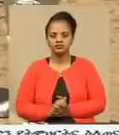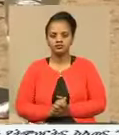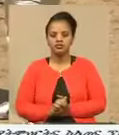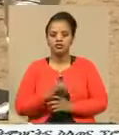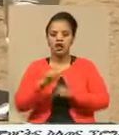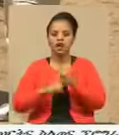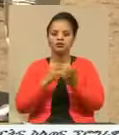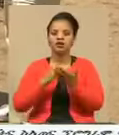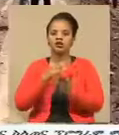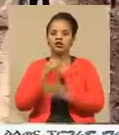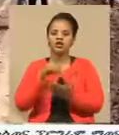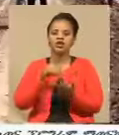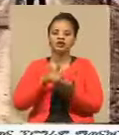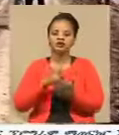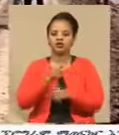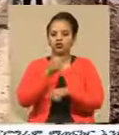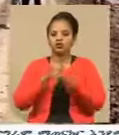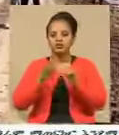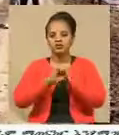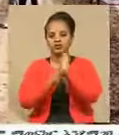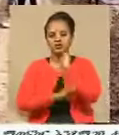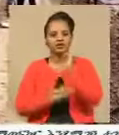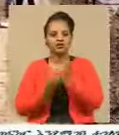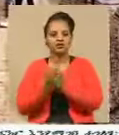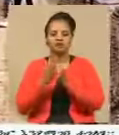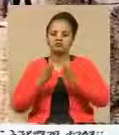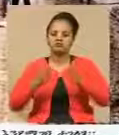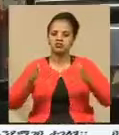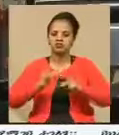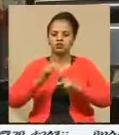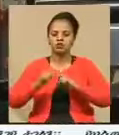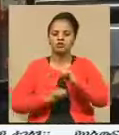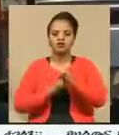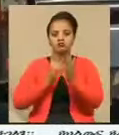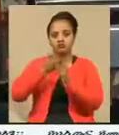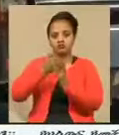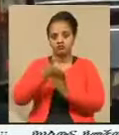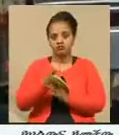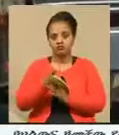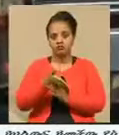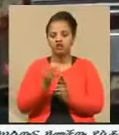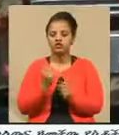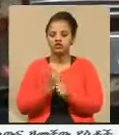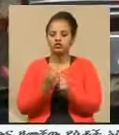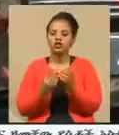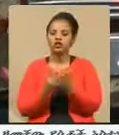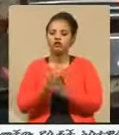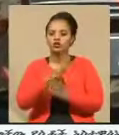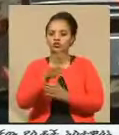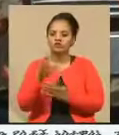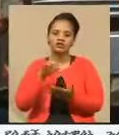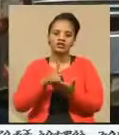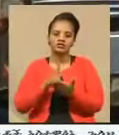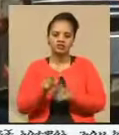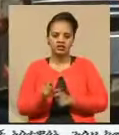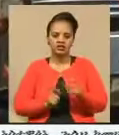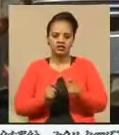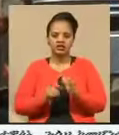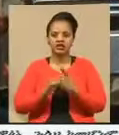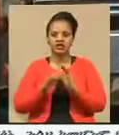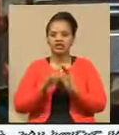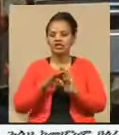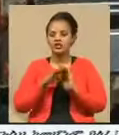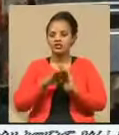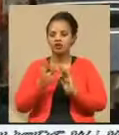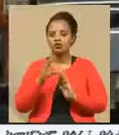በዓለም ባንክና በከተማ ተቋማዊ መሰረተ ልማት ማስፋፊያ ፕሮግራም ድጋፍ አማካኝነት የተሰሩ ልማቶችን በከተማ አስተዳደር ከንቲባ